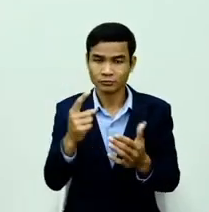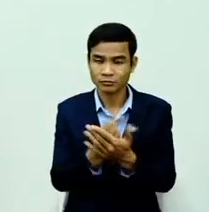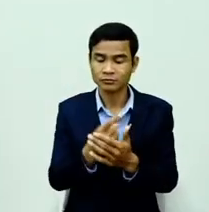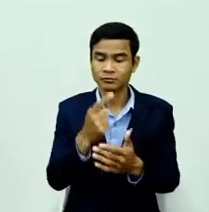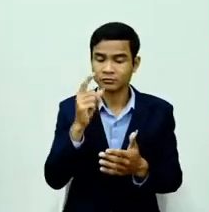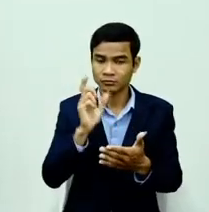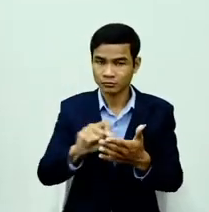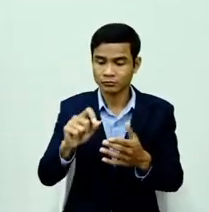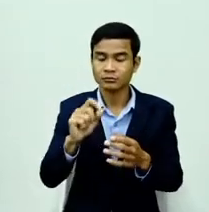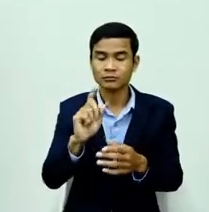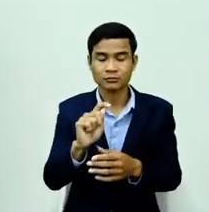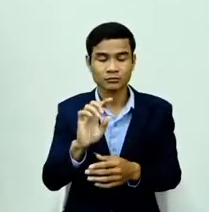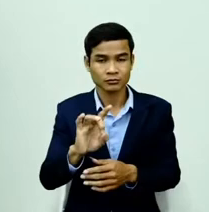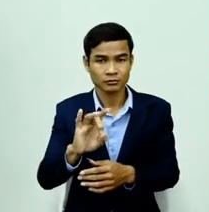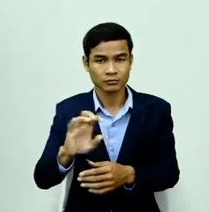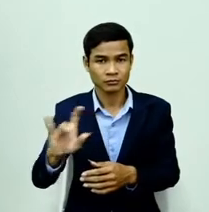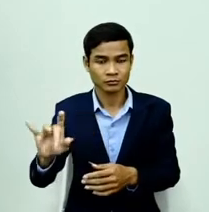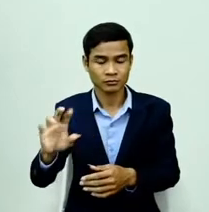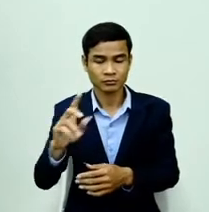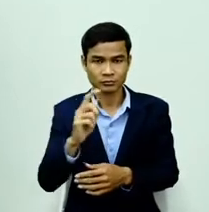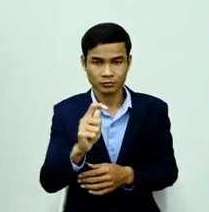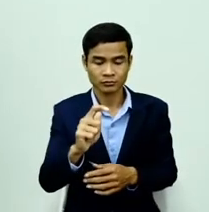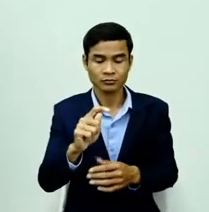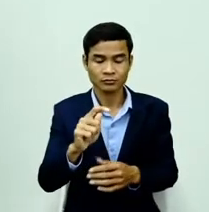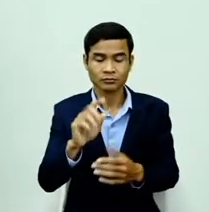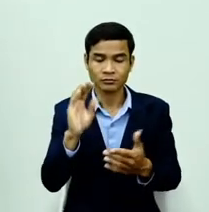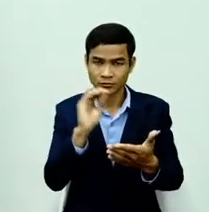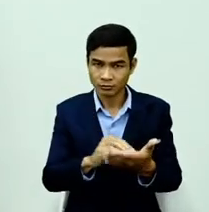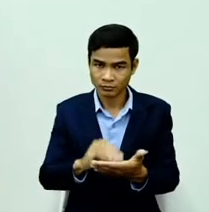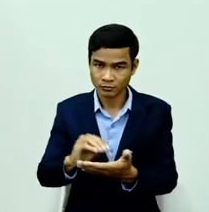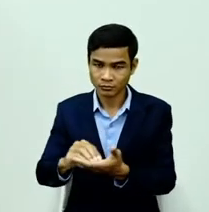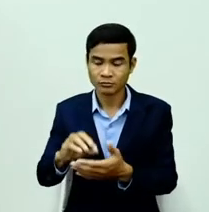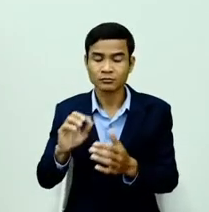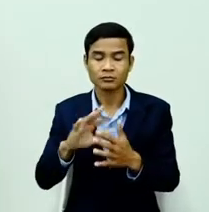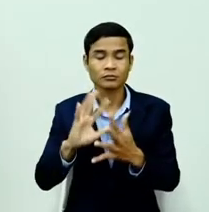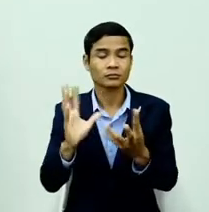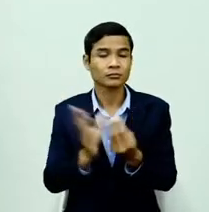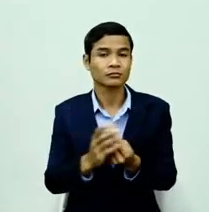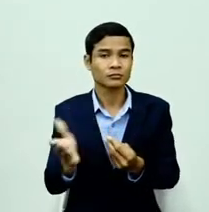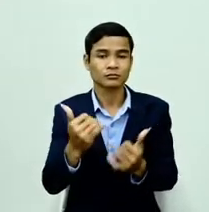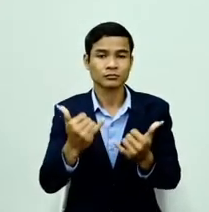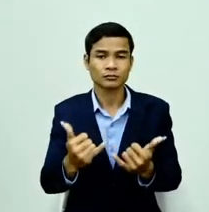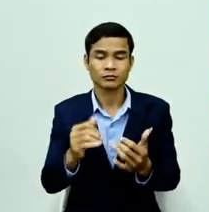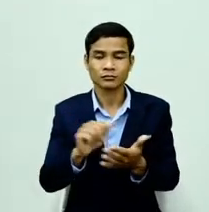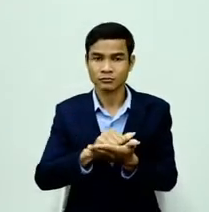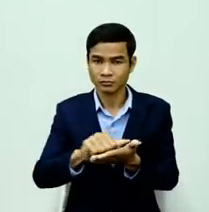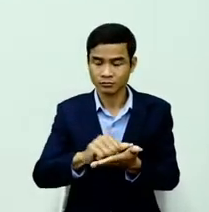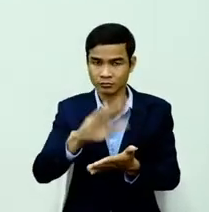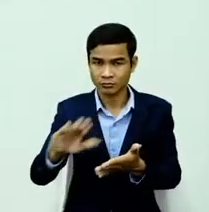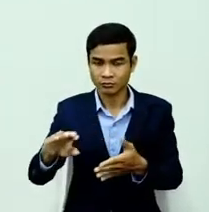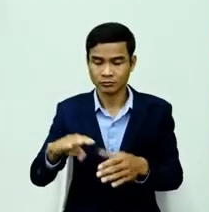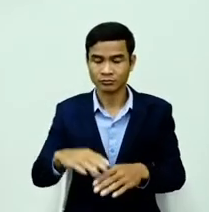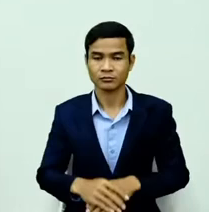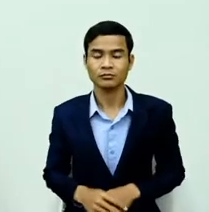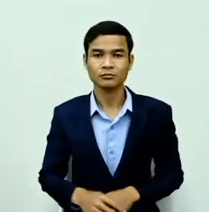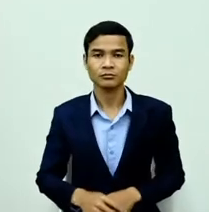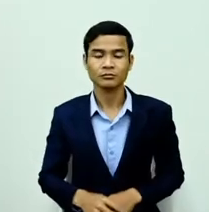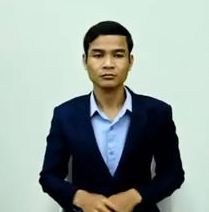cok rum jase pesen cene ro cok dah kenyun grup grup kini na. Tah, ale kon luk dah kenyun rubah kon.